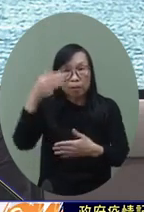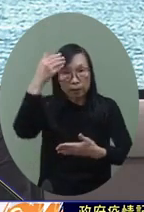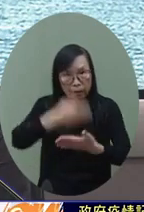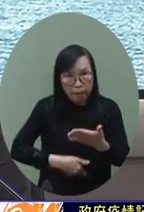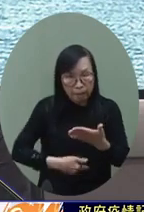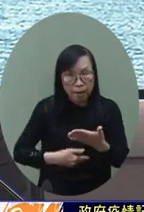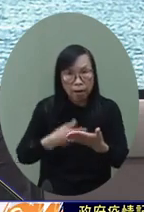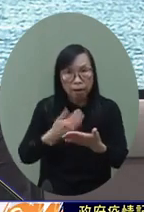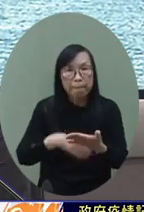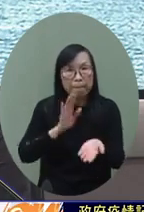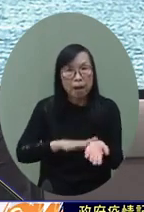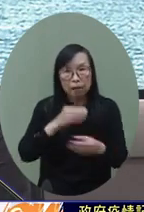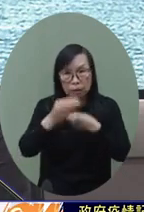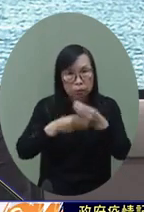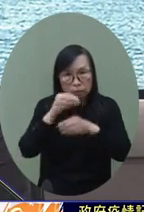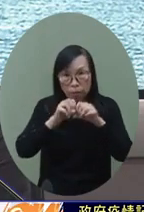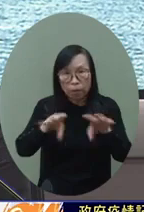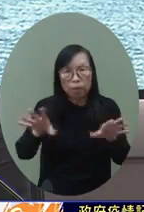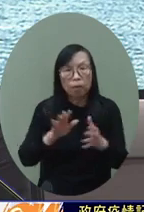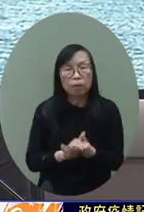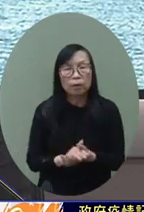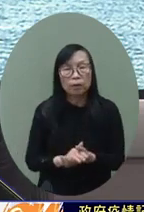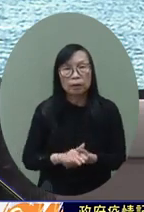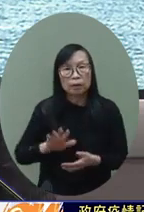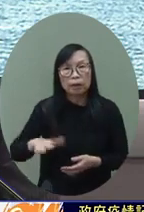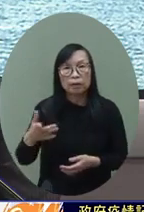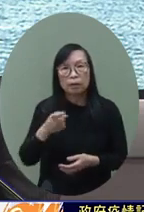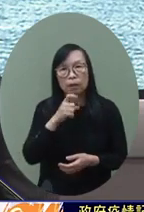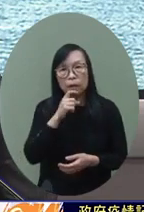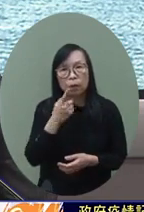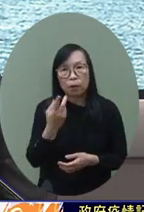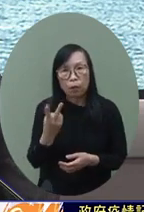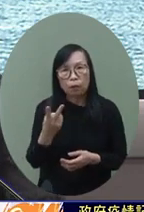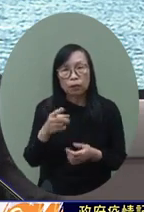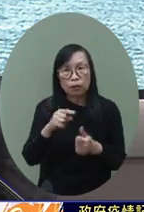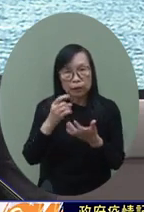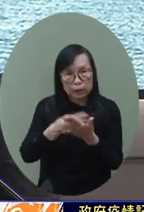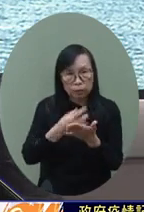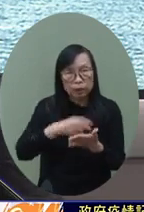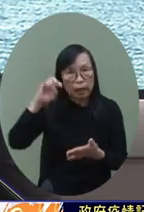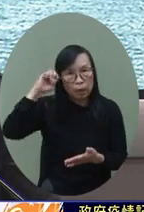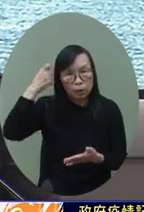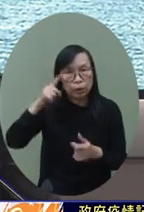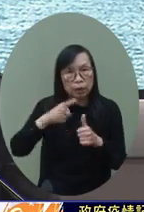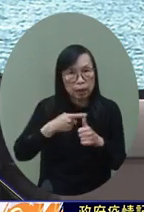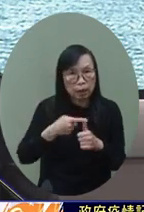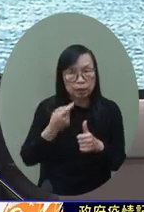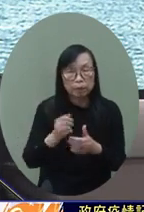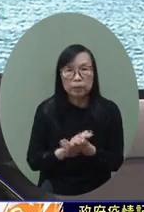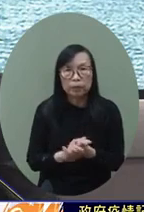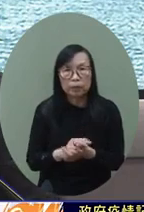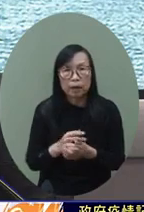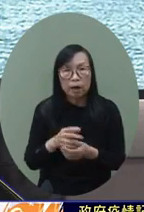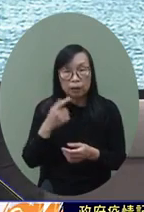個疾病嘅傳播啦。咁但係咧，我哋都有兩個好先決嘅條件係要考慮。第一咧就係、是、我哋